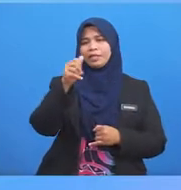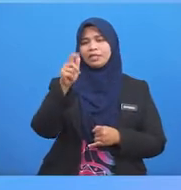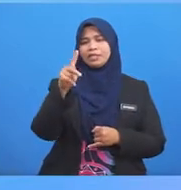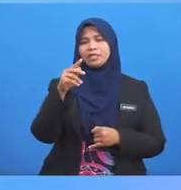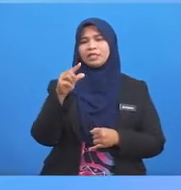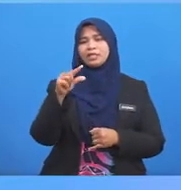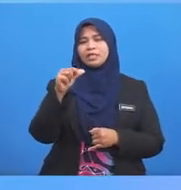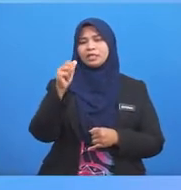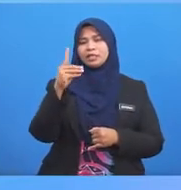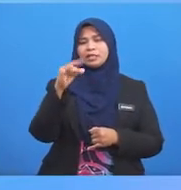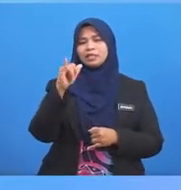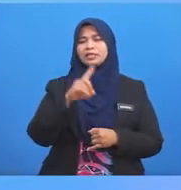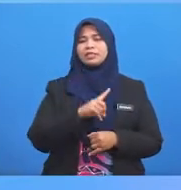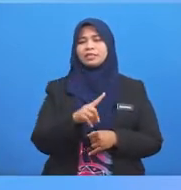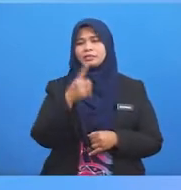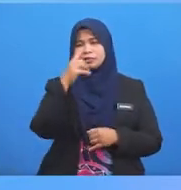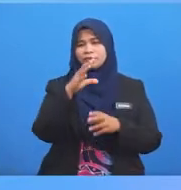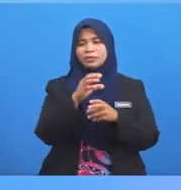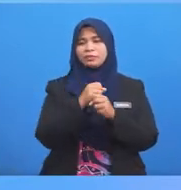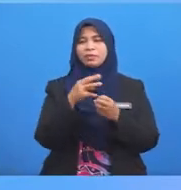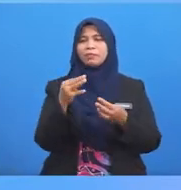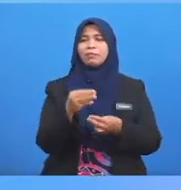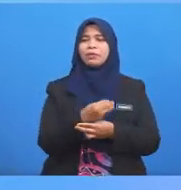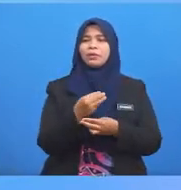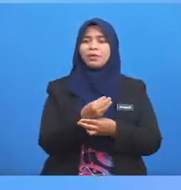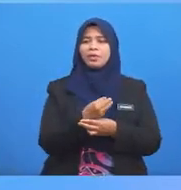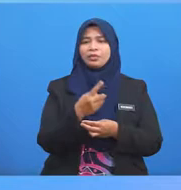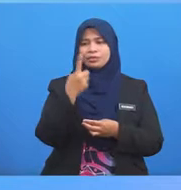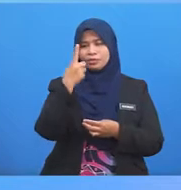Islam untuk mendapatkan modal perniagaan sebanyak